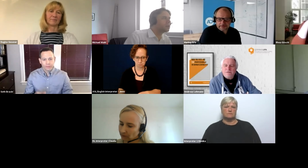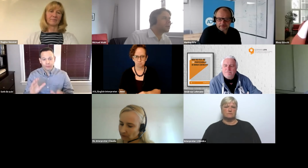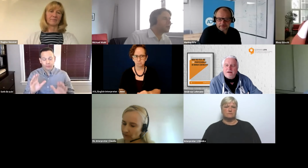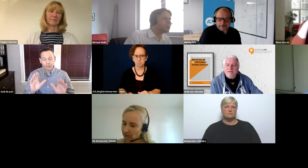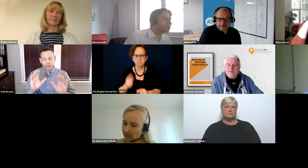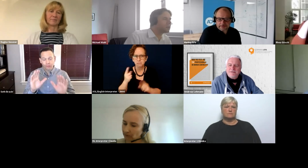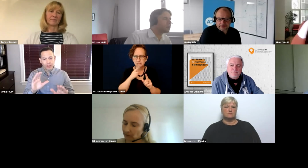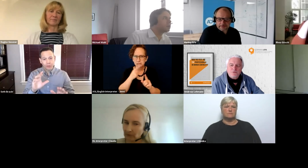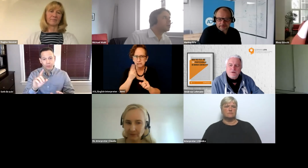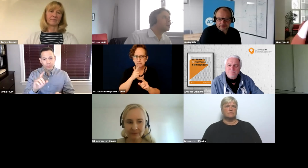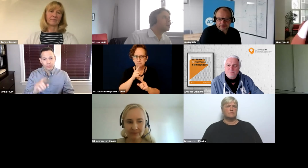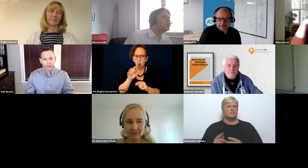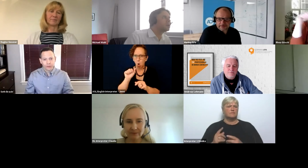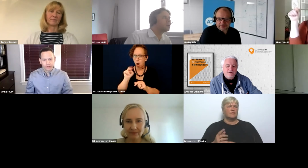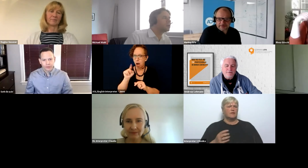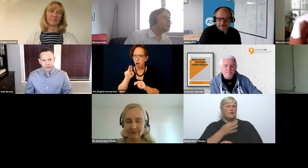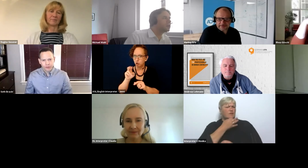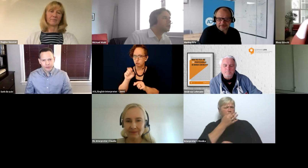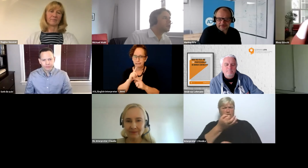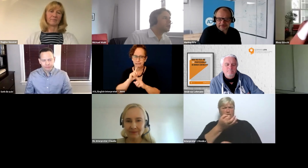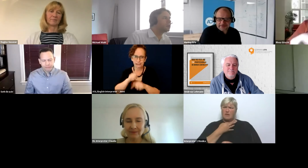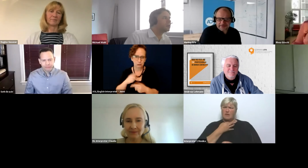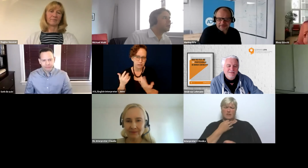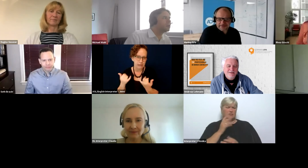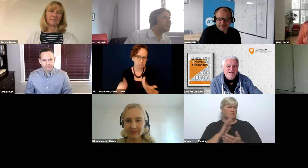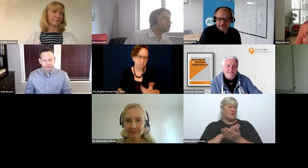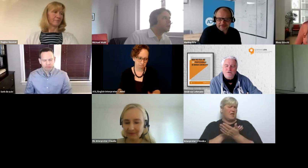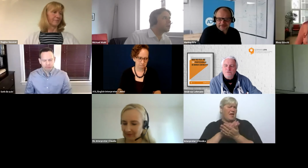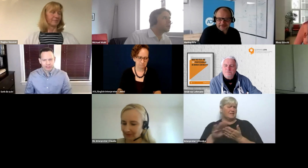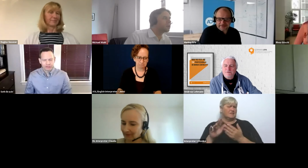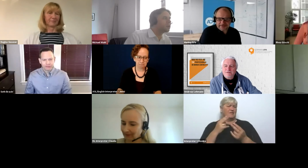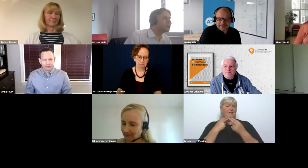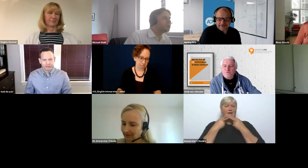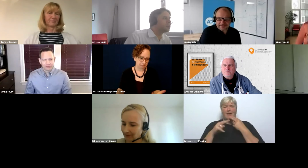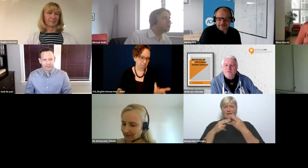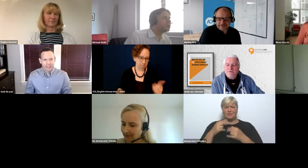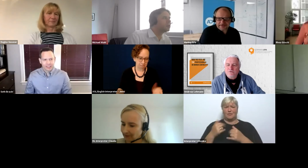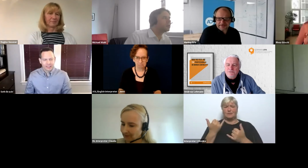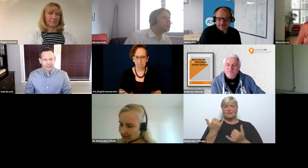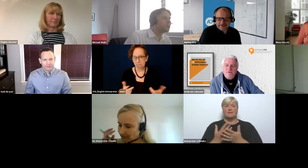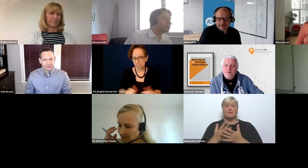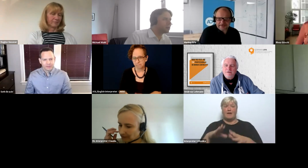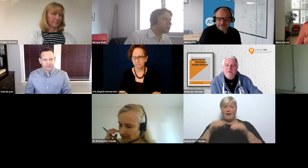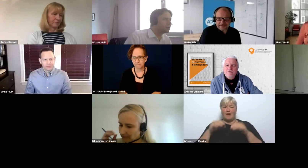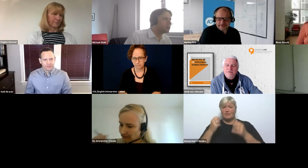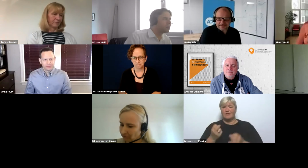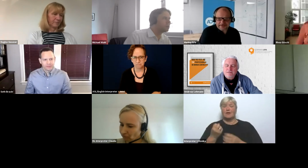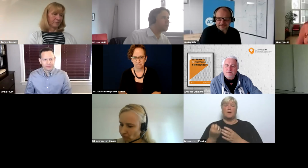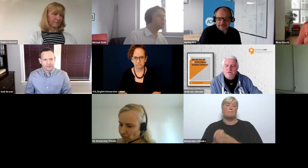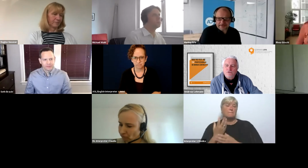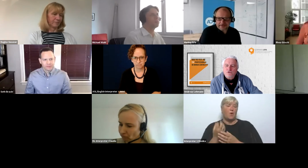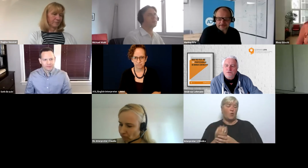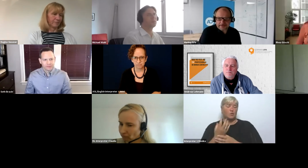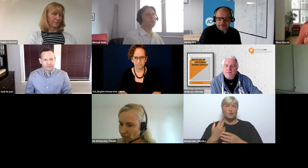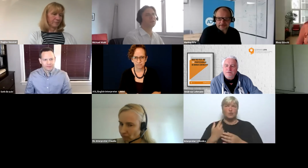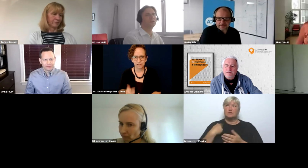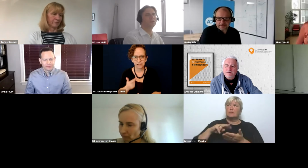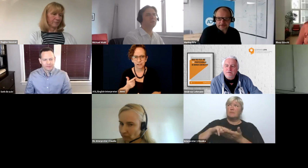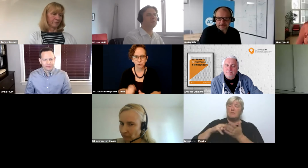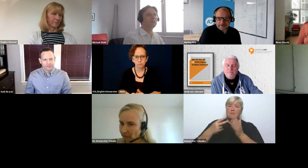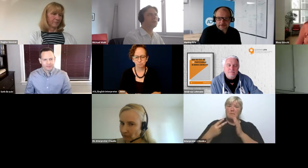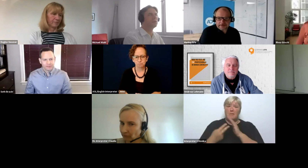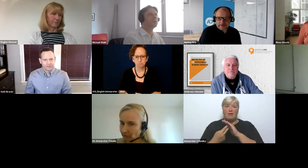Die Frage ist eigentlich ganz einfach zu beantworten, überall. Es geht los, wenn ich Produkte konzipiere, dass ich dabei also schon